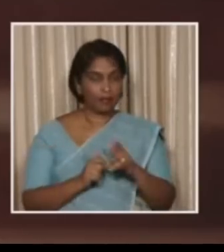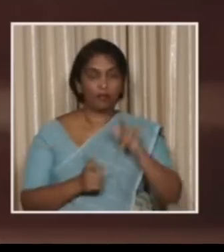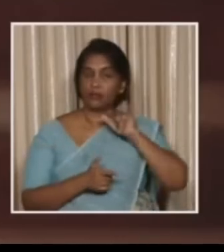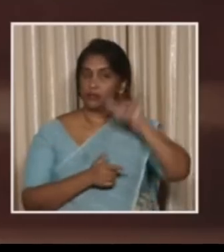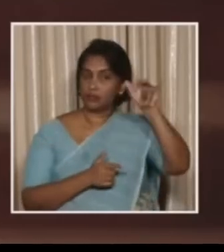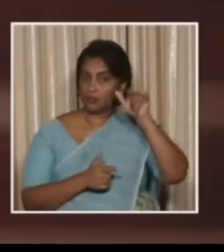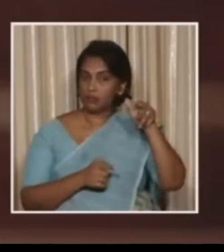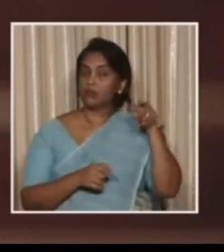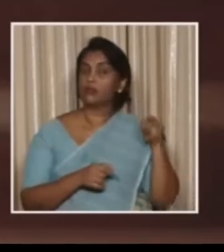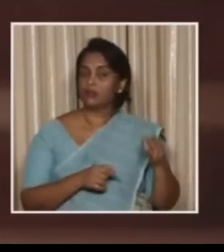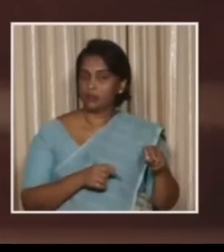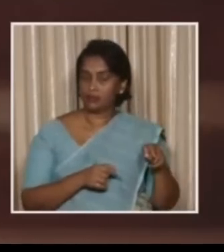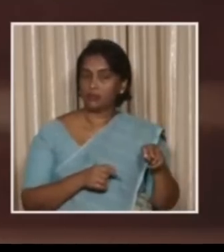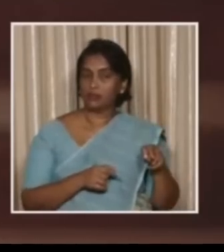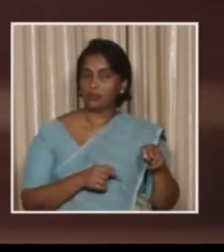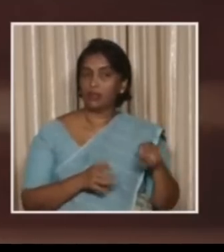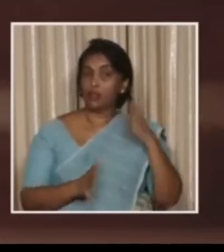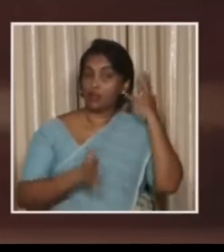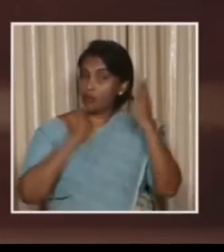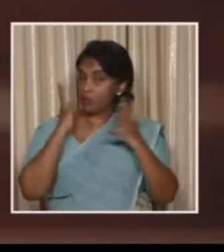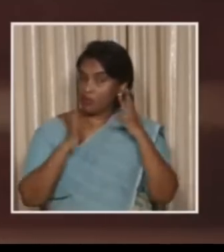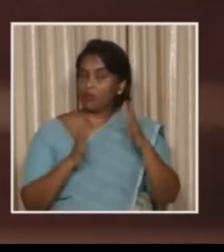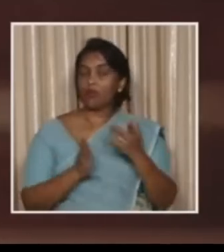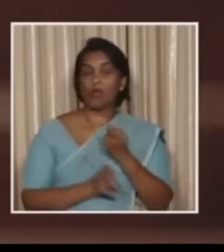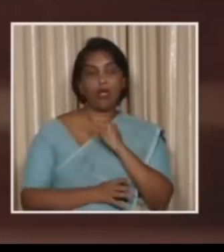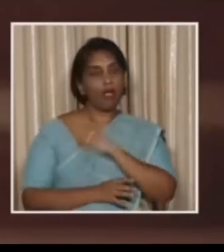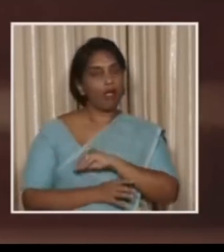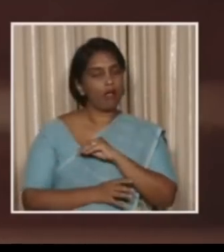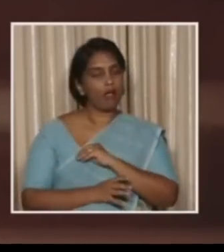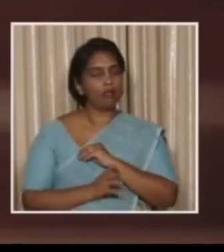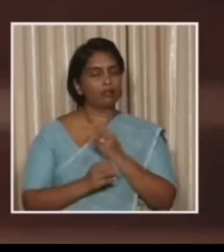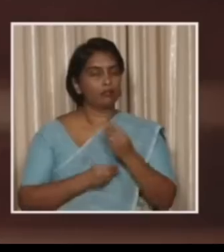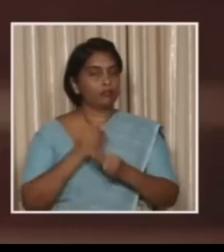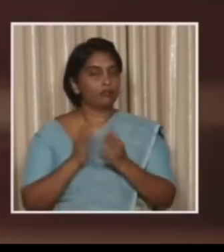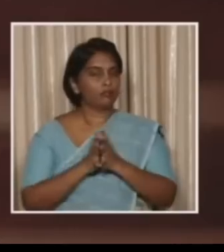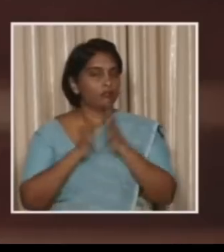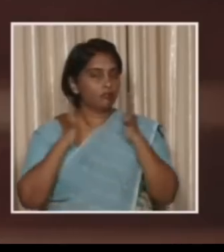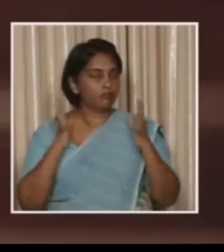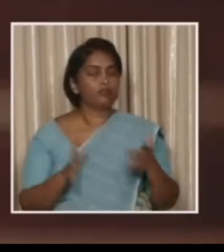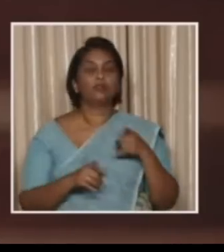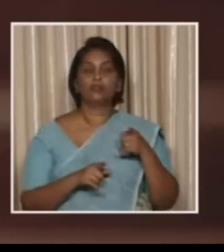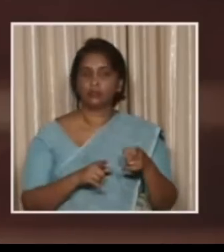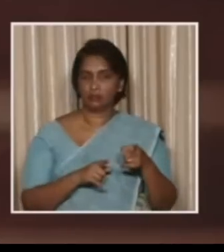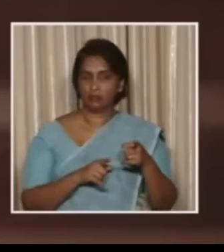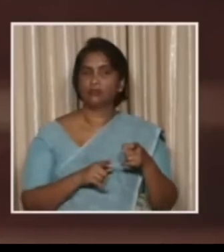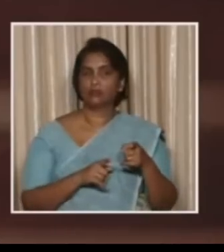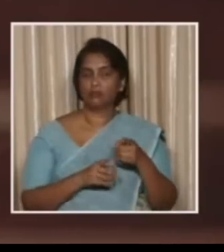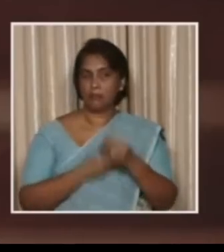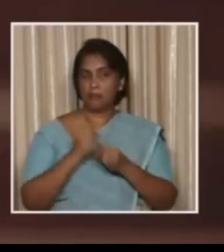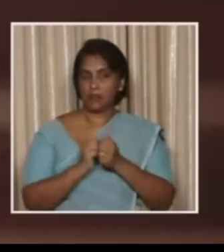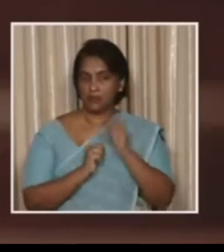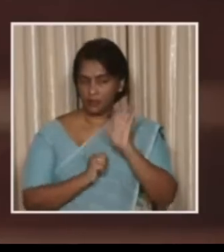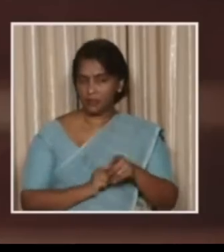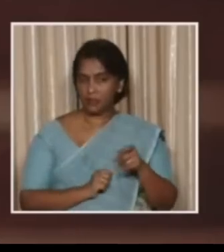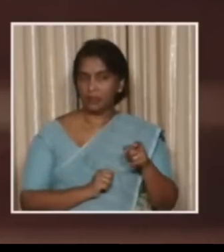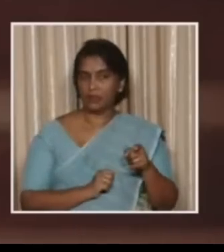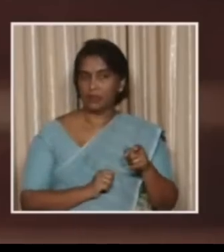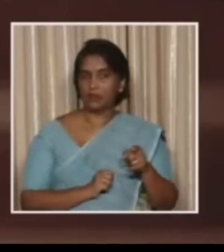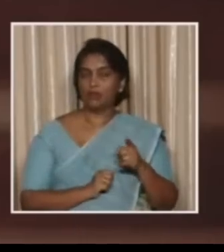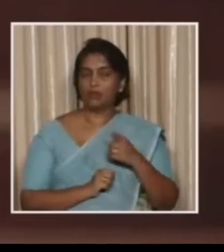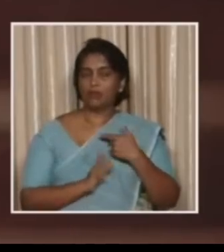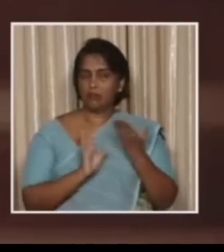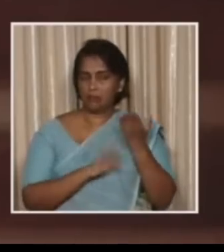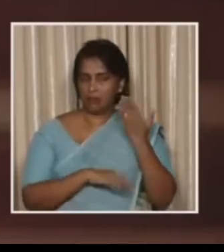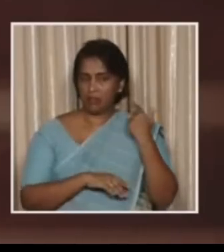திஸ அத்தநாயக்க குறிப்பிட்டுள்ளார். நாடாளுமன்றத்தில் இன்று உரையாற்றிய போது அவர் இதனை குறிப்பிட்டுள்ளார். இந்த விடயம் தொடர்பாக